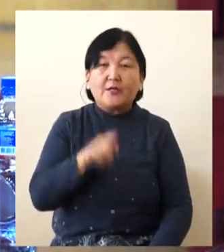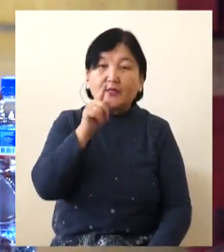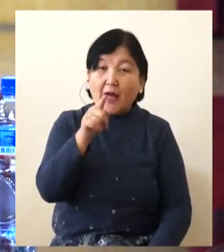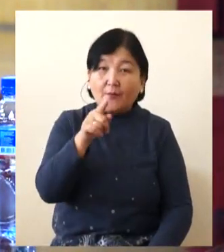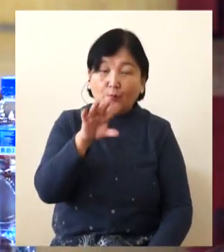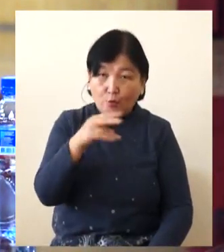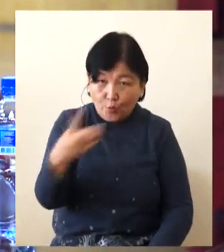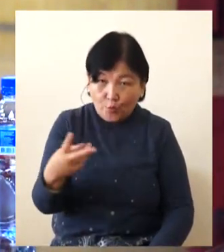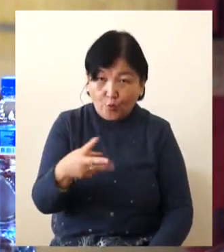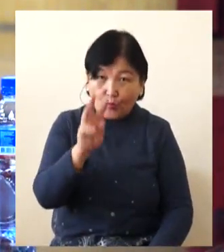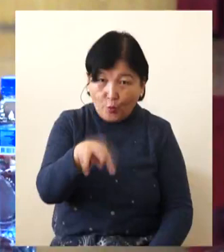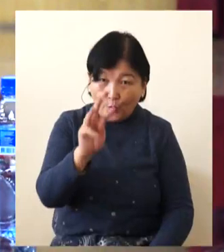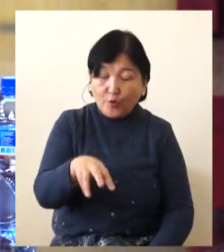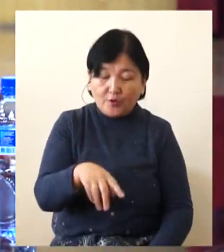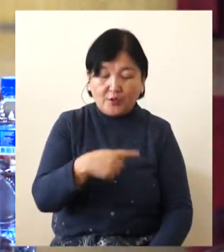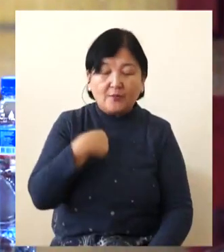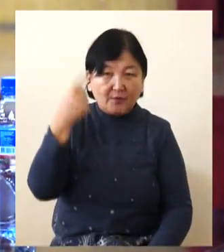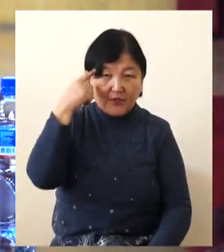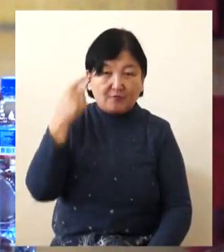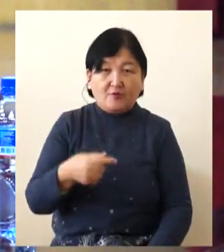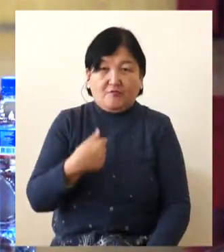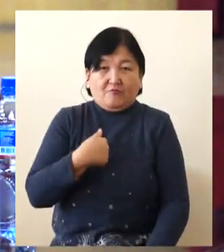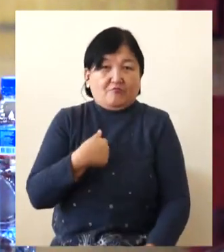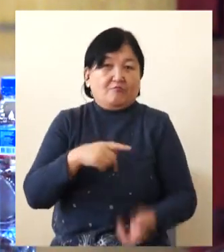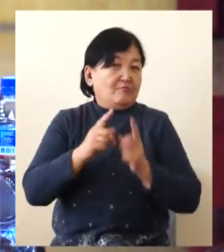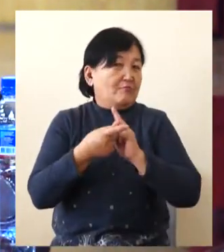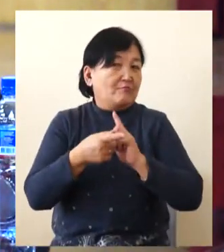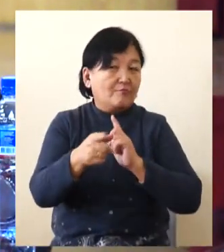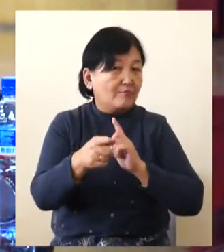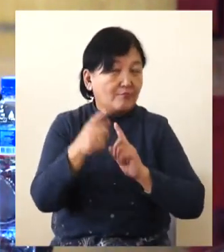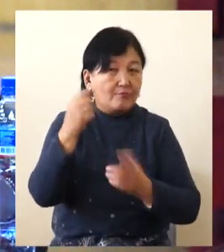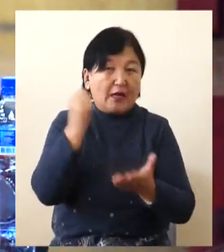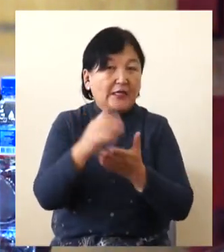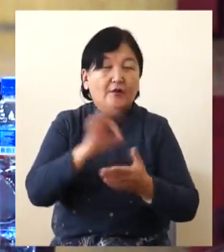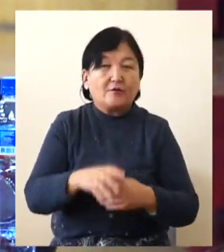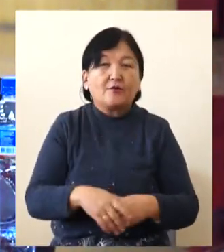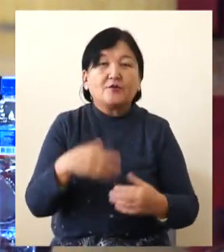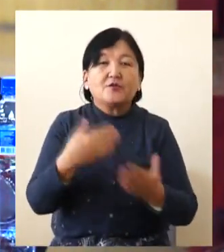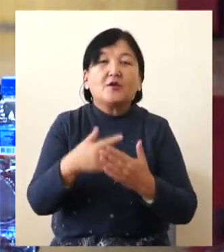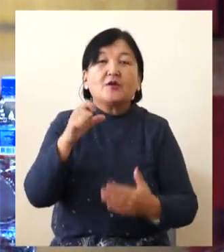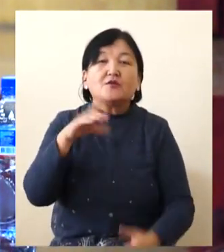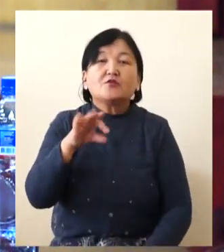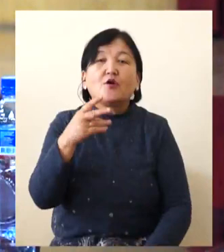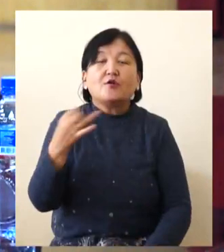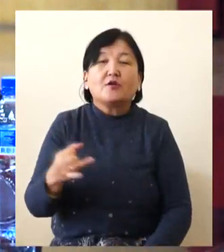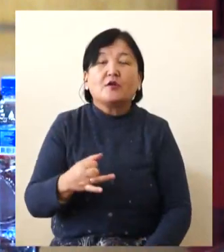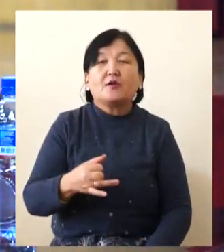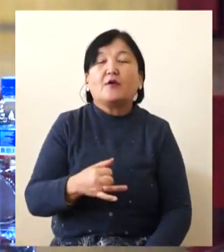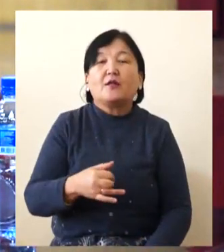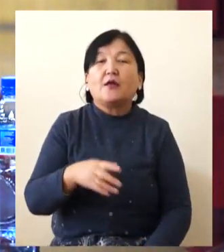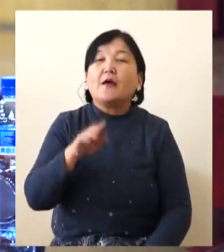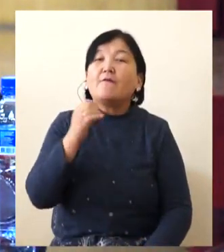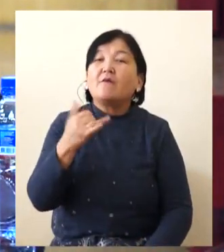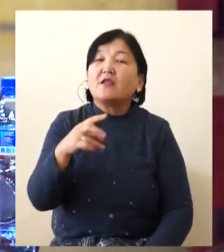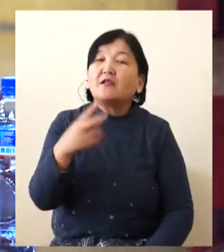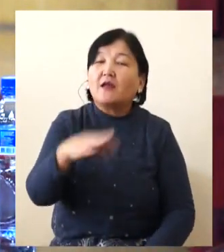А тэгж баталгаажуулбал би бол хэн байхаа хинч мэдэхгүй шүү. Тэгэхээр Эстони байна, Финлянд байна,